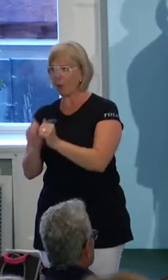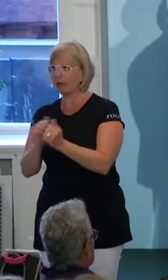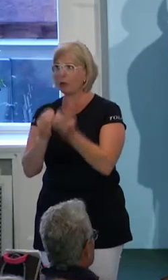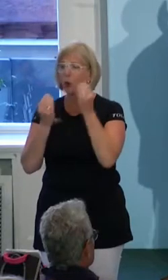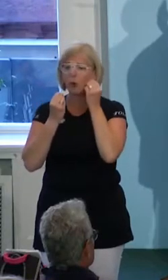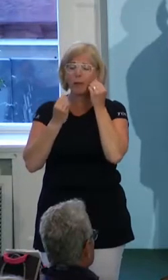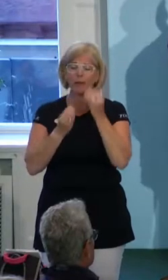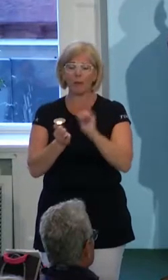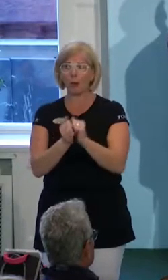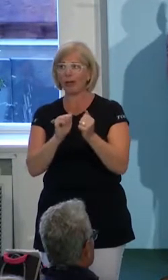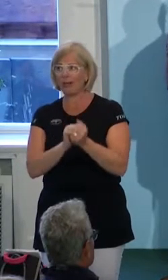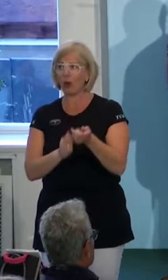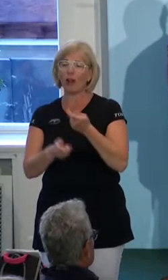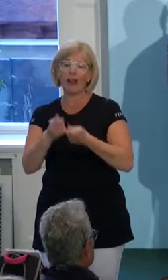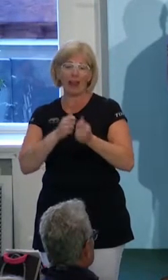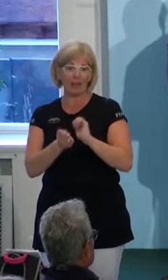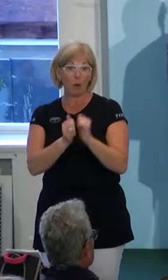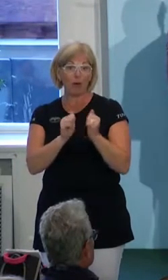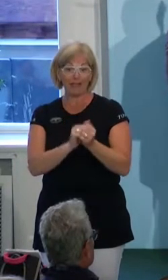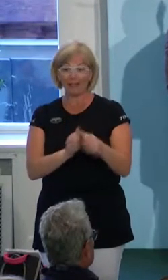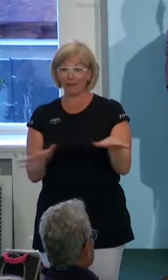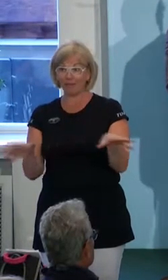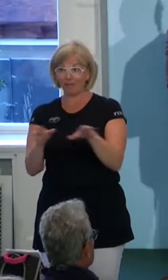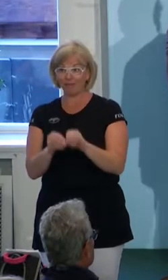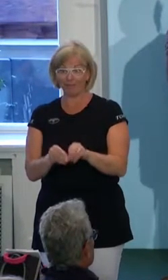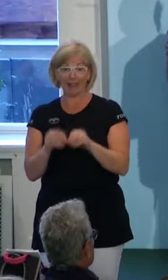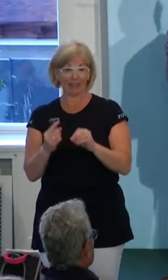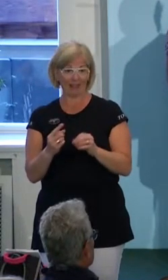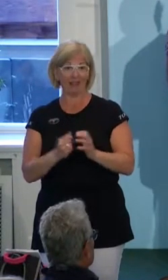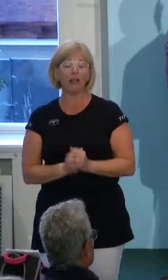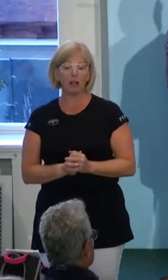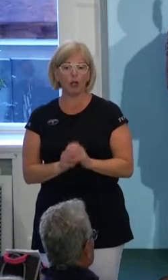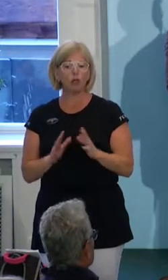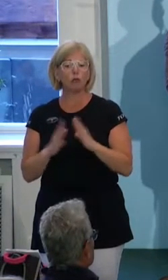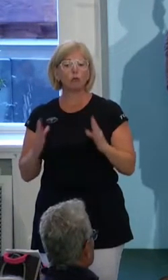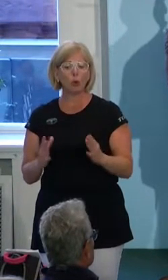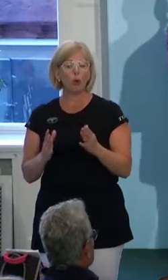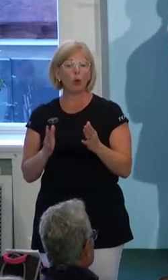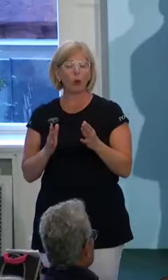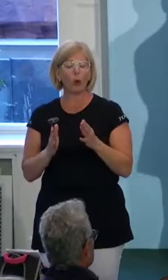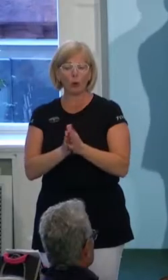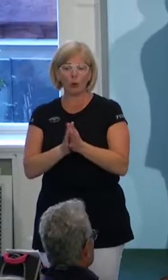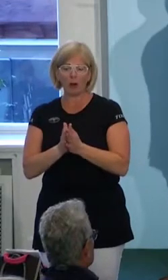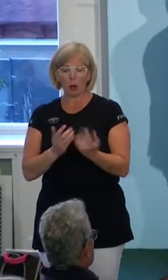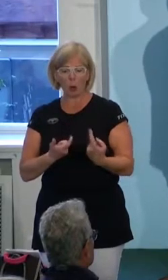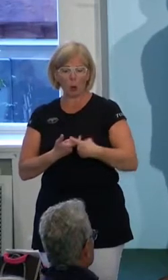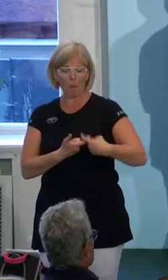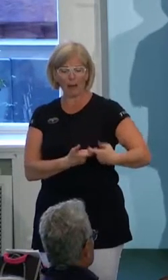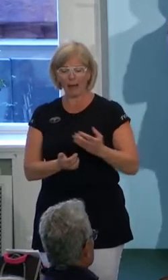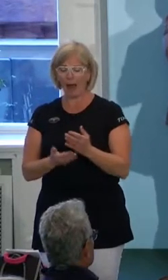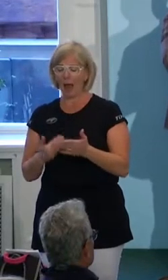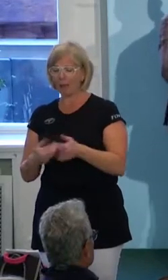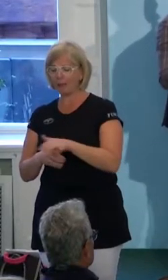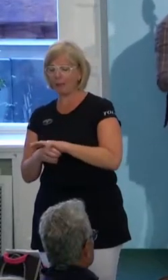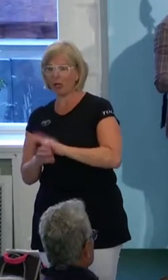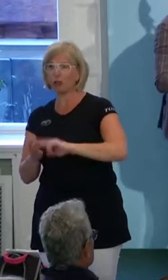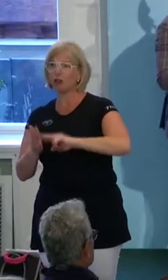och näringslivspolitik samlat det. Och sen att de stora utmaningarna är det kopplingen just mellan det som är liksom arbetsmarknadssystemen